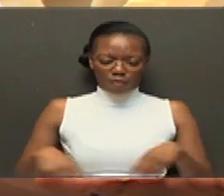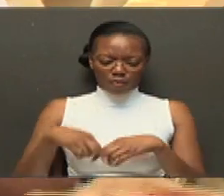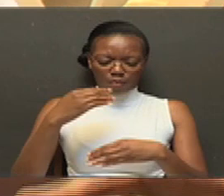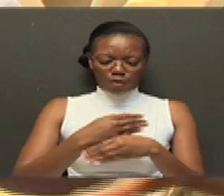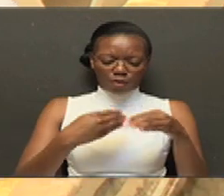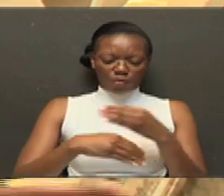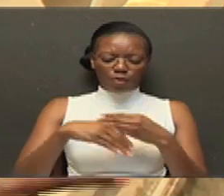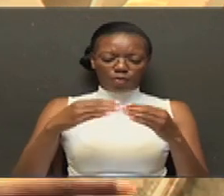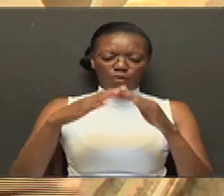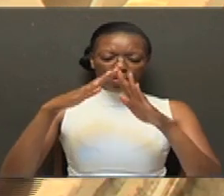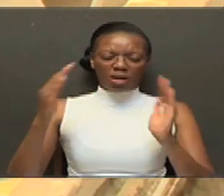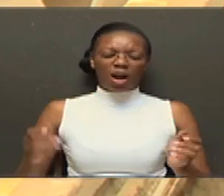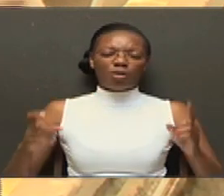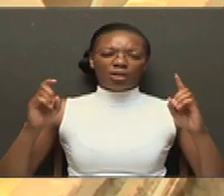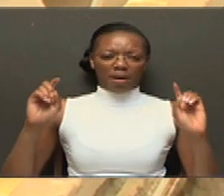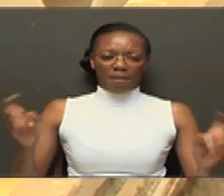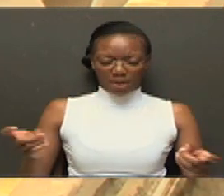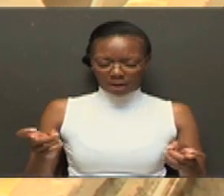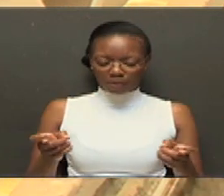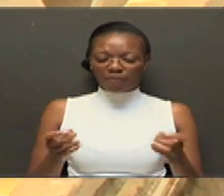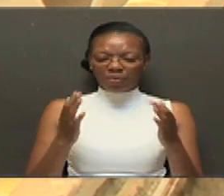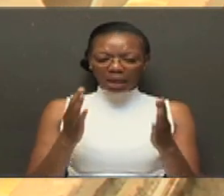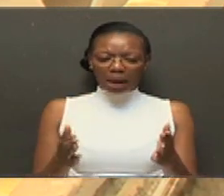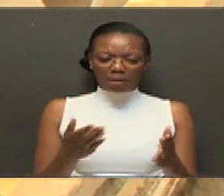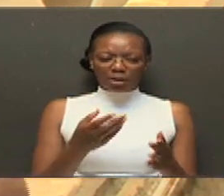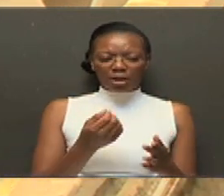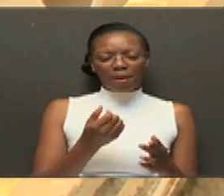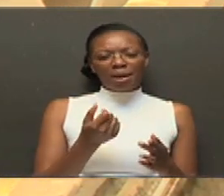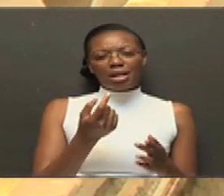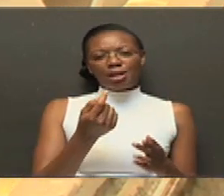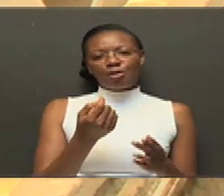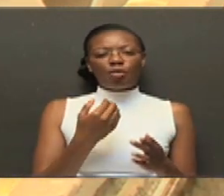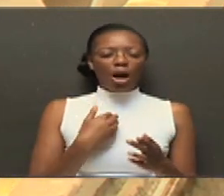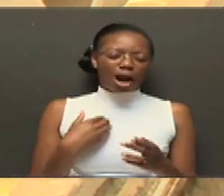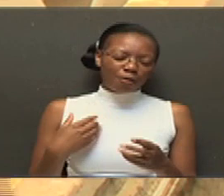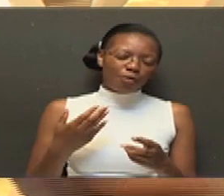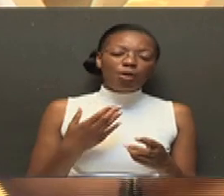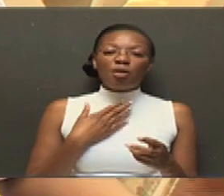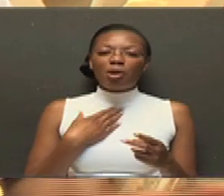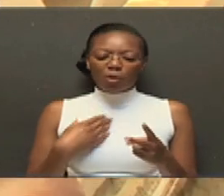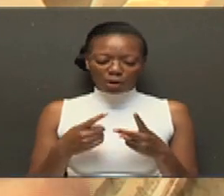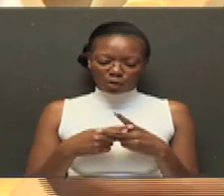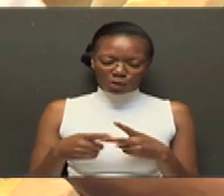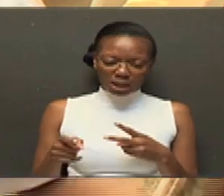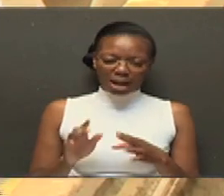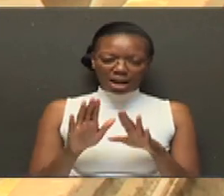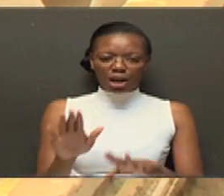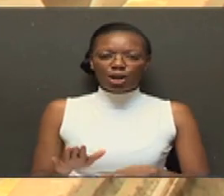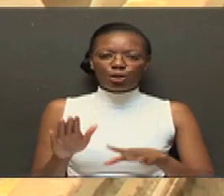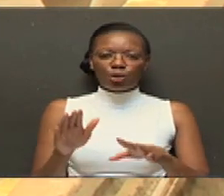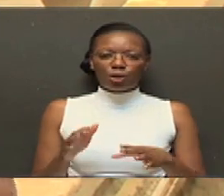hiki. Lakini pia tumeonyesha models ambazo ni ndogo. Kuna ile ndogo kabisa yenye mtu anaweza tengeneza